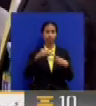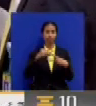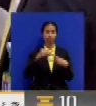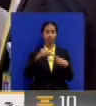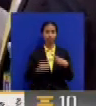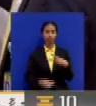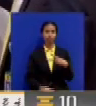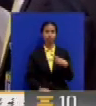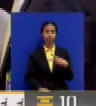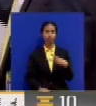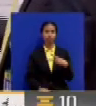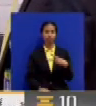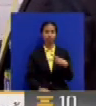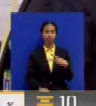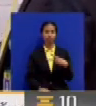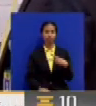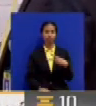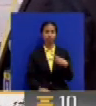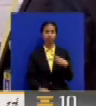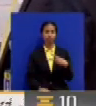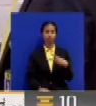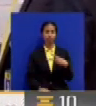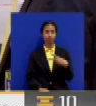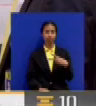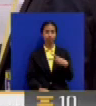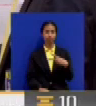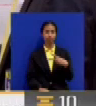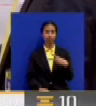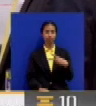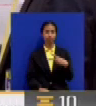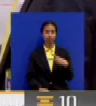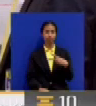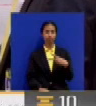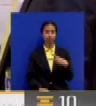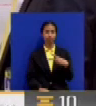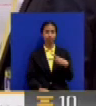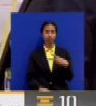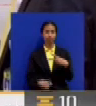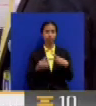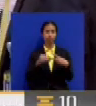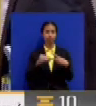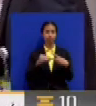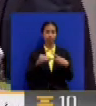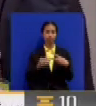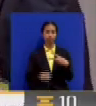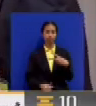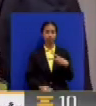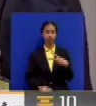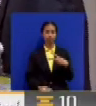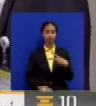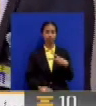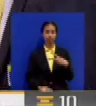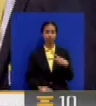เคี่ยวกันอย่างสนุกสนานตามการเมืองแบบที่ชิงเกมช่วงชิงอำนาจ พี่โสเดี๋ยวอีฟก่อนพี่โสพูดถึงคุ